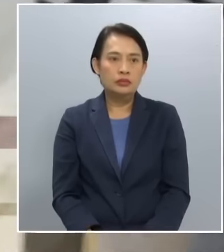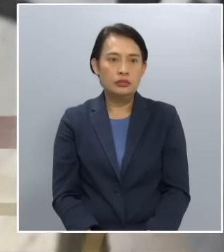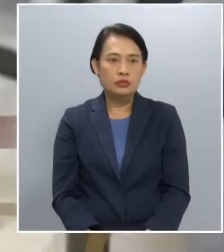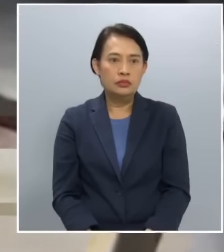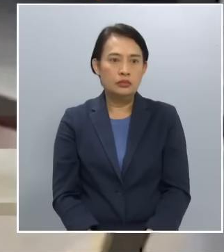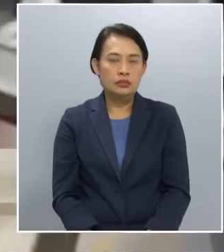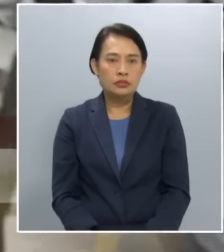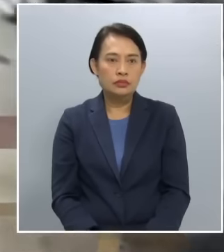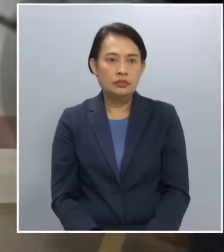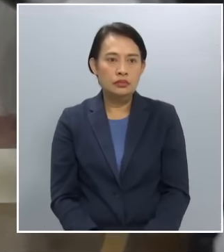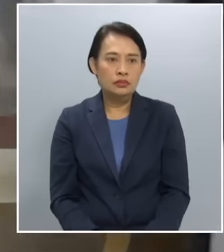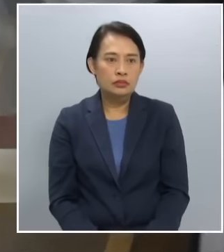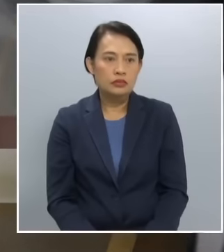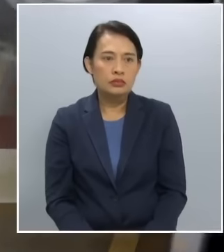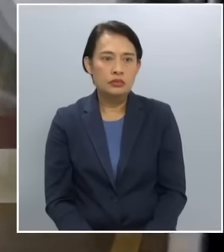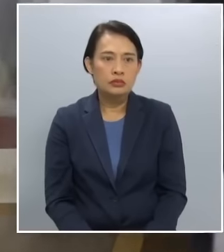ประมาณ